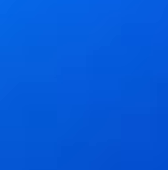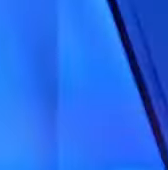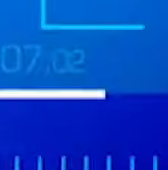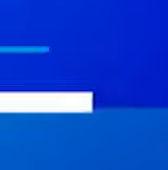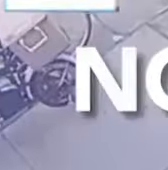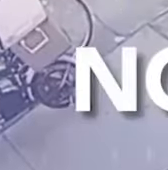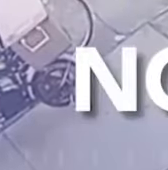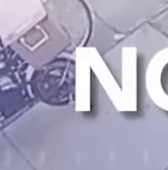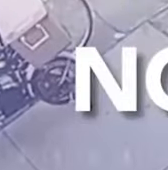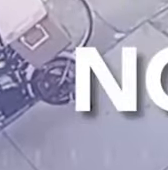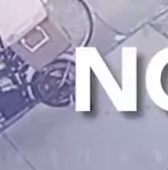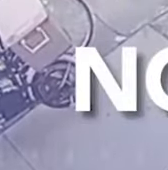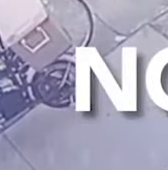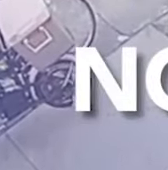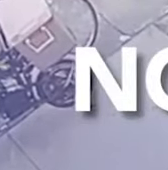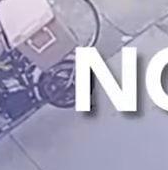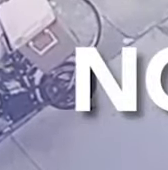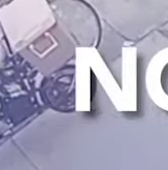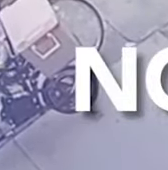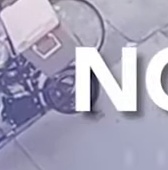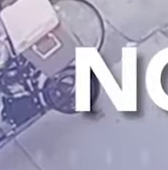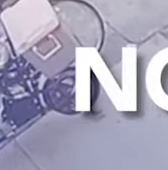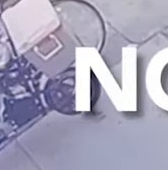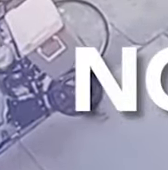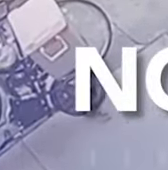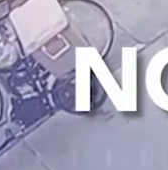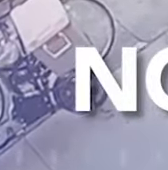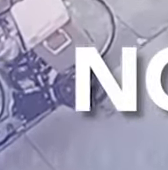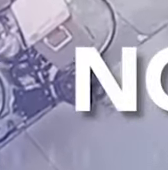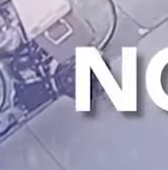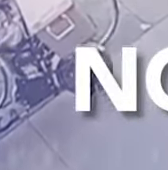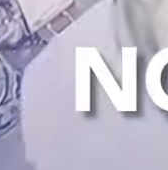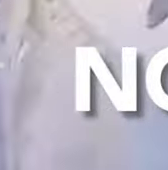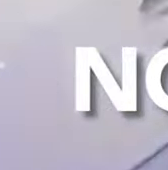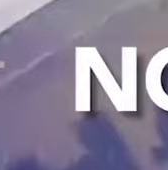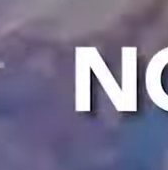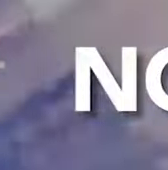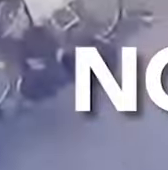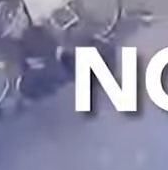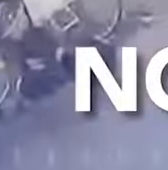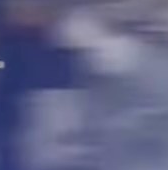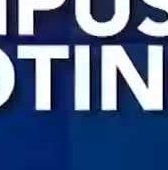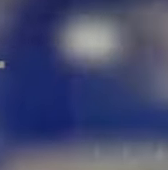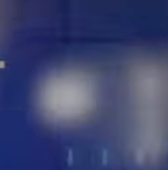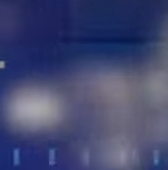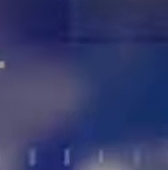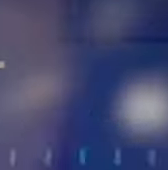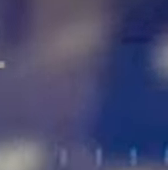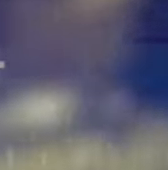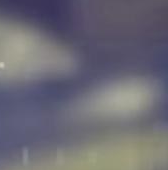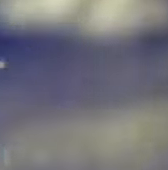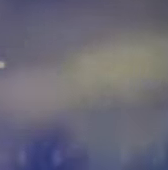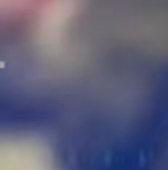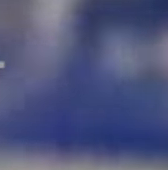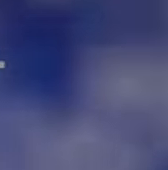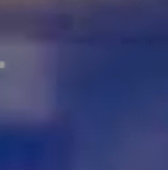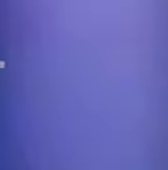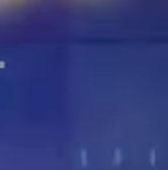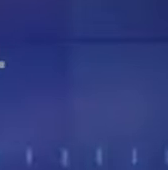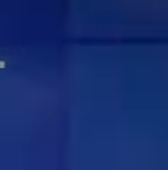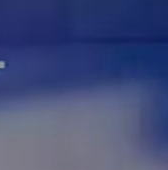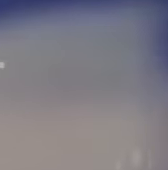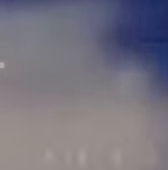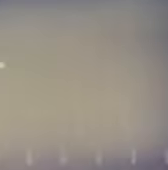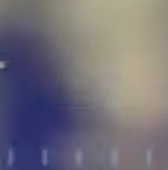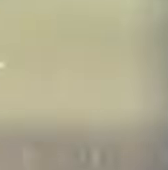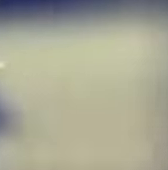kaya? Maaksyong paghabol sa truck na nanagasan ng mga pedestrian sa New York sa Amerika. Ang walang habas na pamamaril